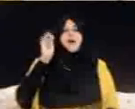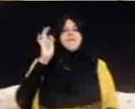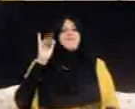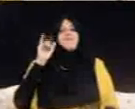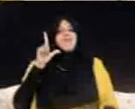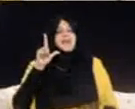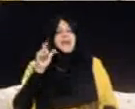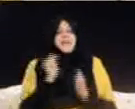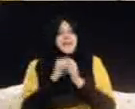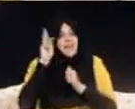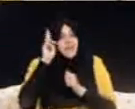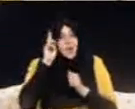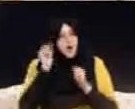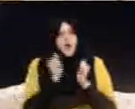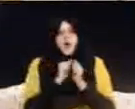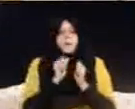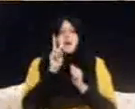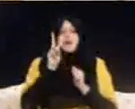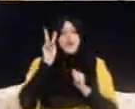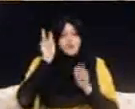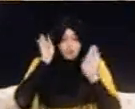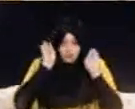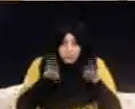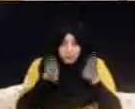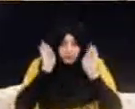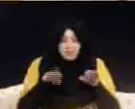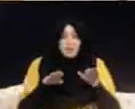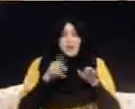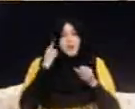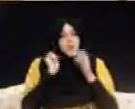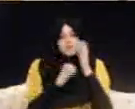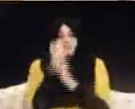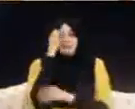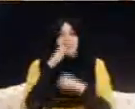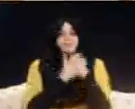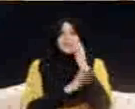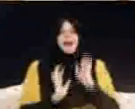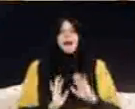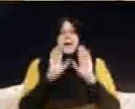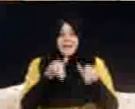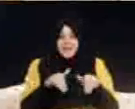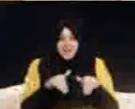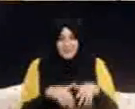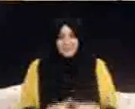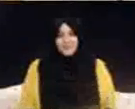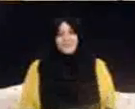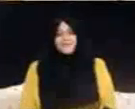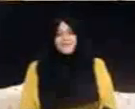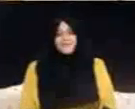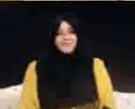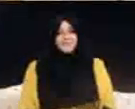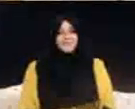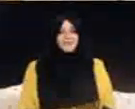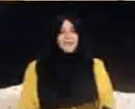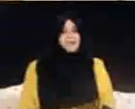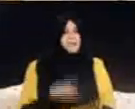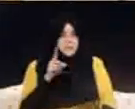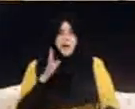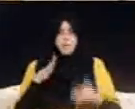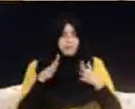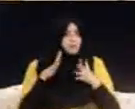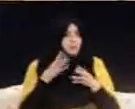مثل ركعتي الوضوء، الإنسان كي يتوضأ ويصلي ركعتين، هذه أيضا من